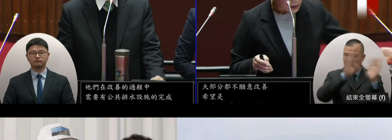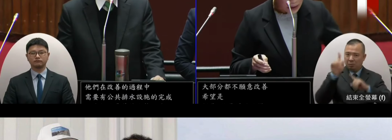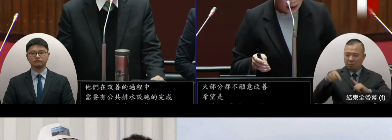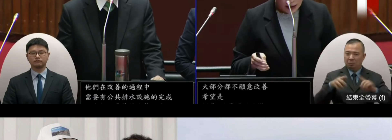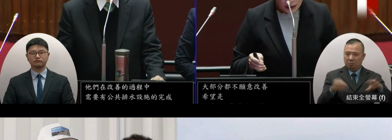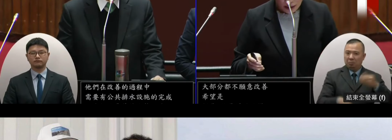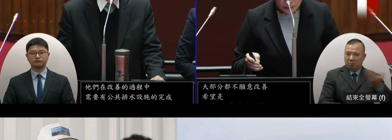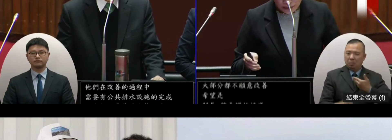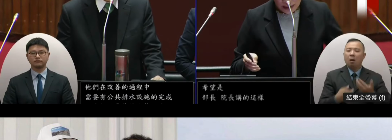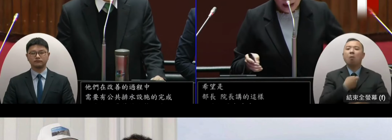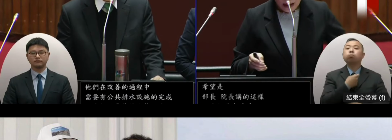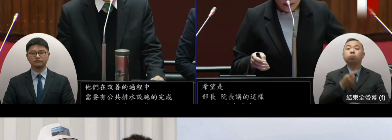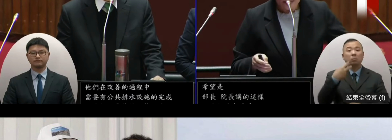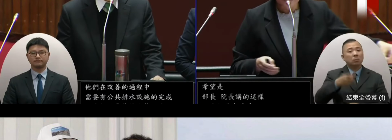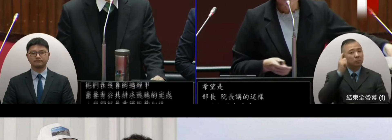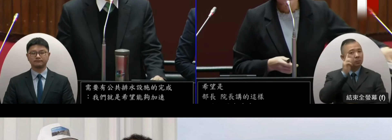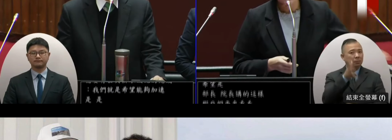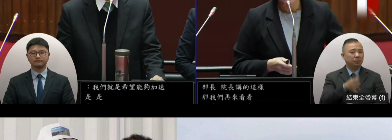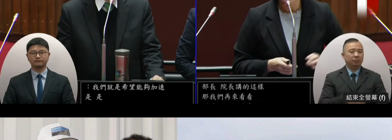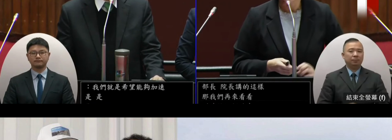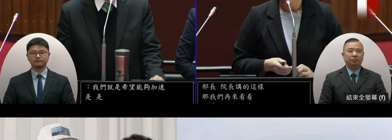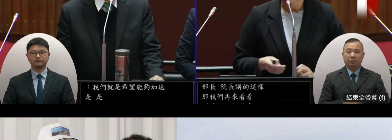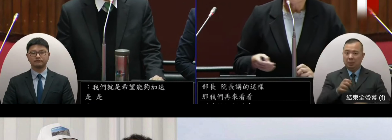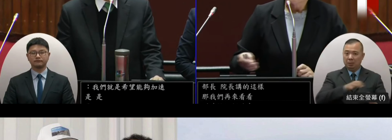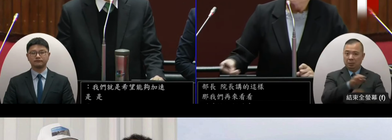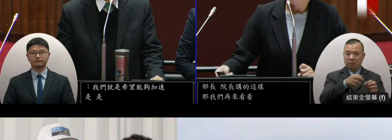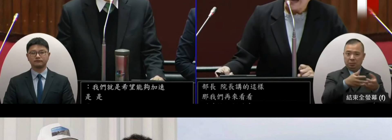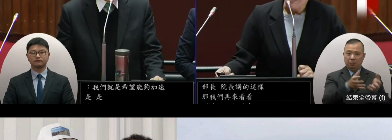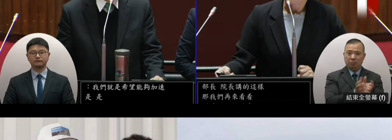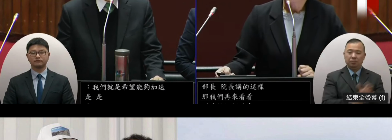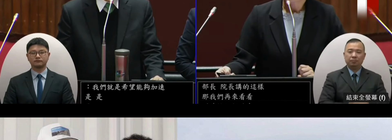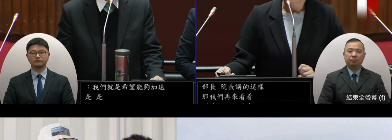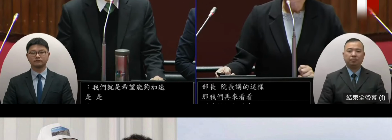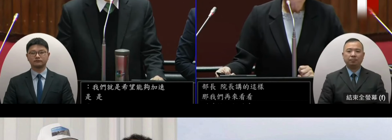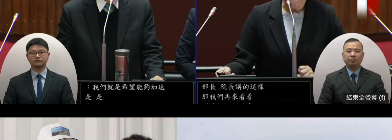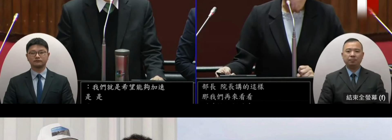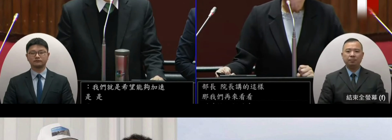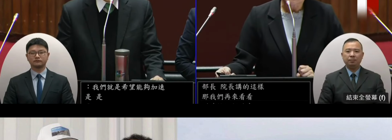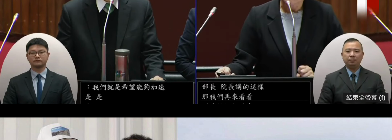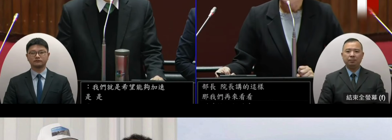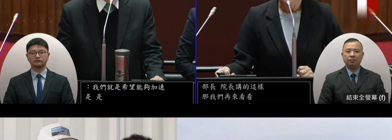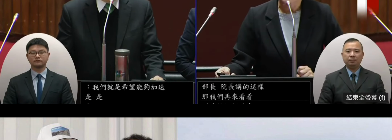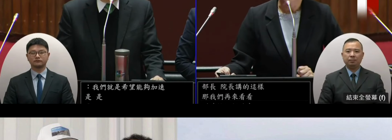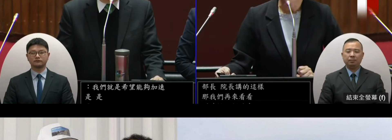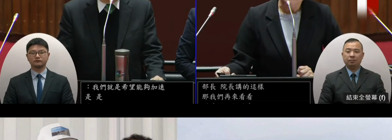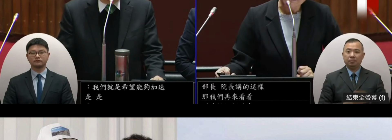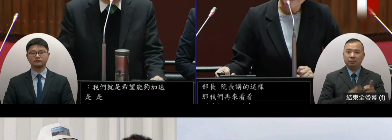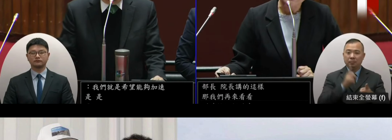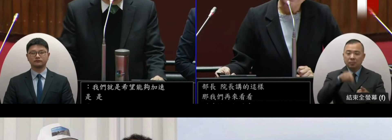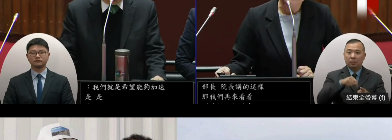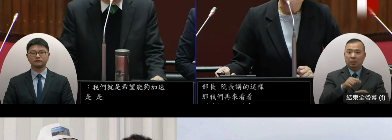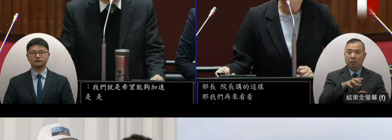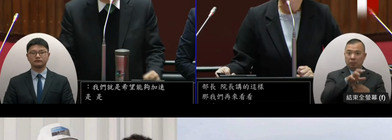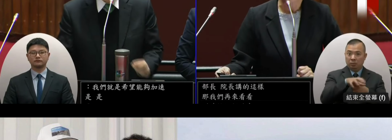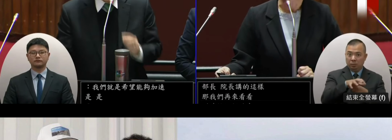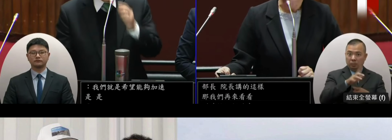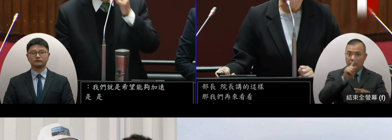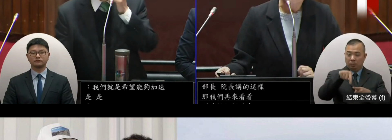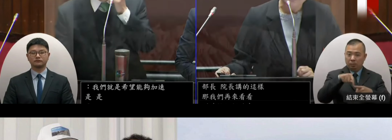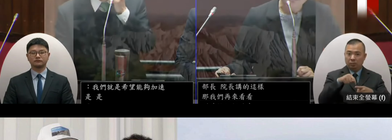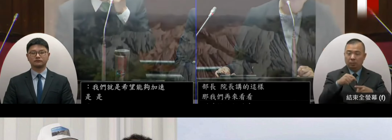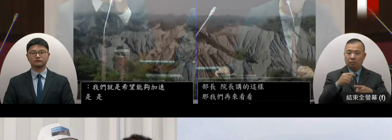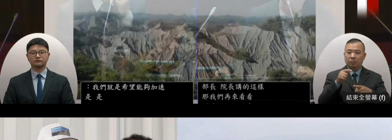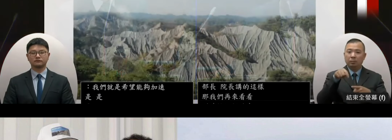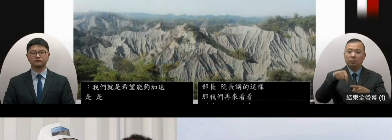请问院长哈，还有部长，我们的经济部已经把龙旗欧心掩埋场的新办事业计划已